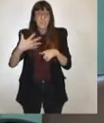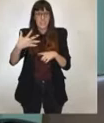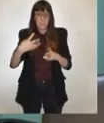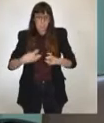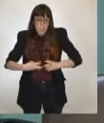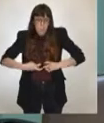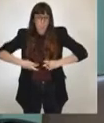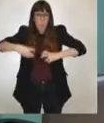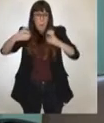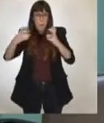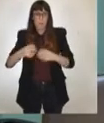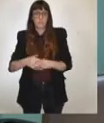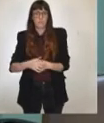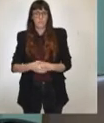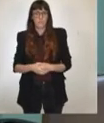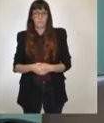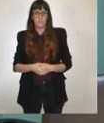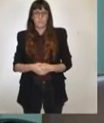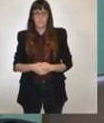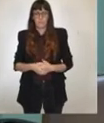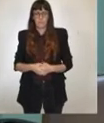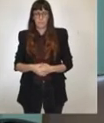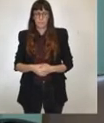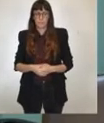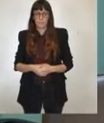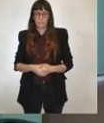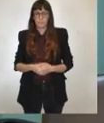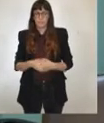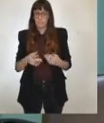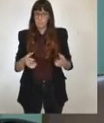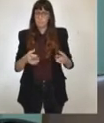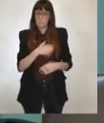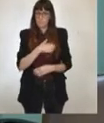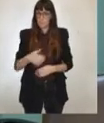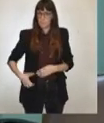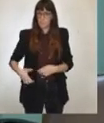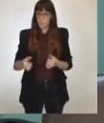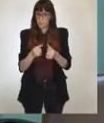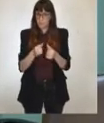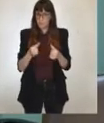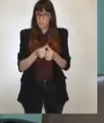a du coup déployé des moyens supplémentaires pour